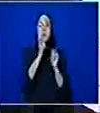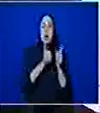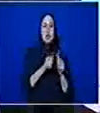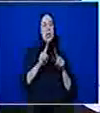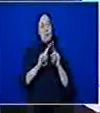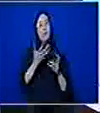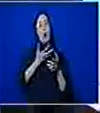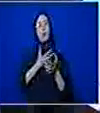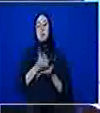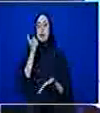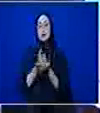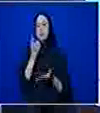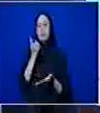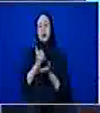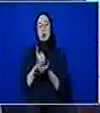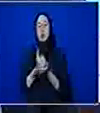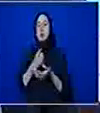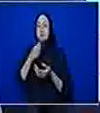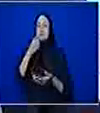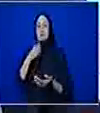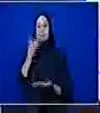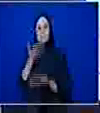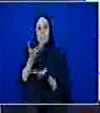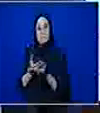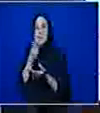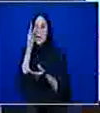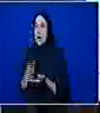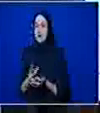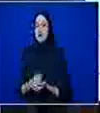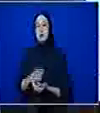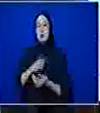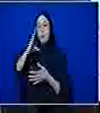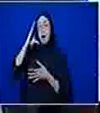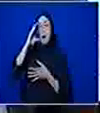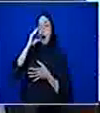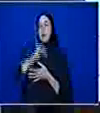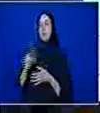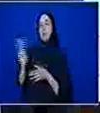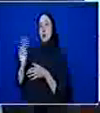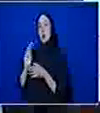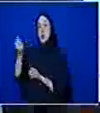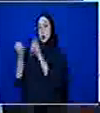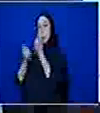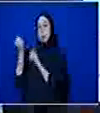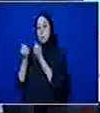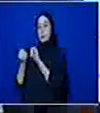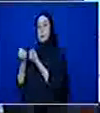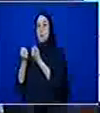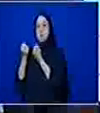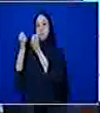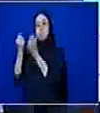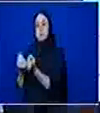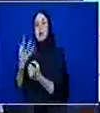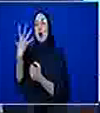ingin memastikan nelayan itu betul-betul kondisinya seperti apa. Sehingga tengah malam saya berdua dengan sopir datang ke Tambak Lorok,